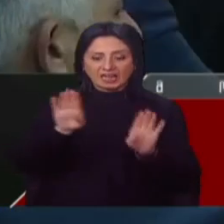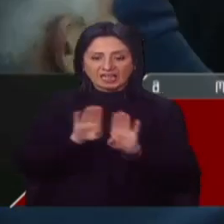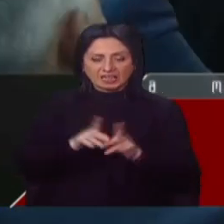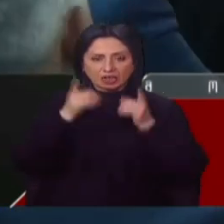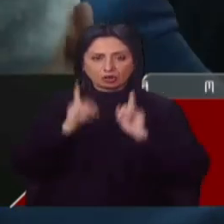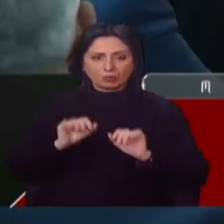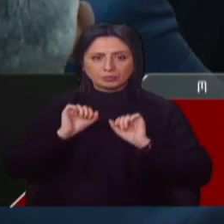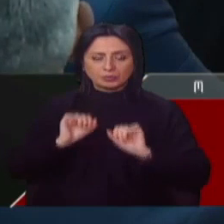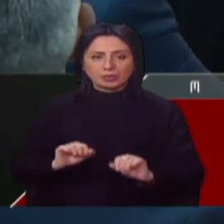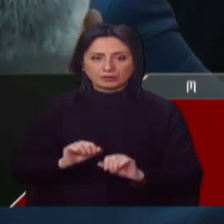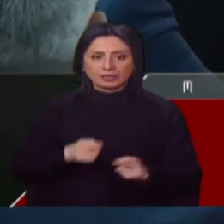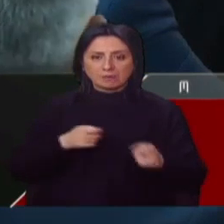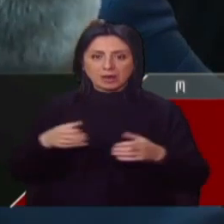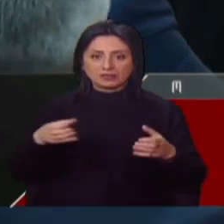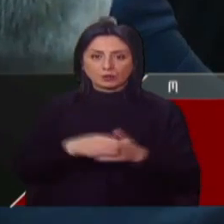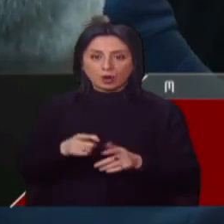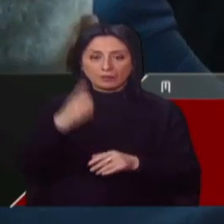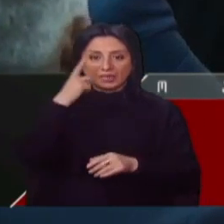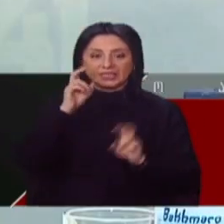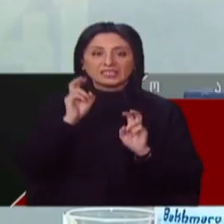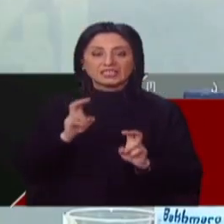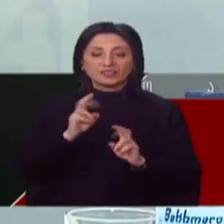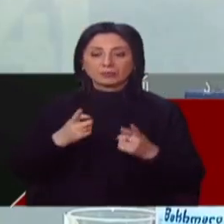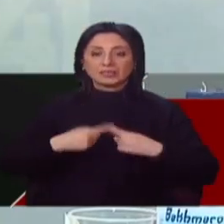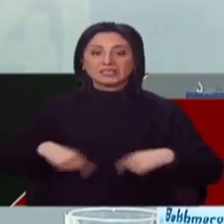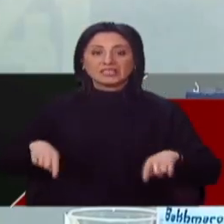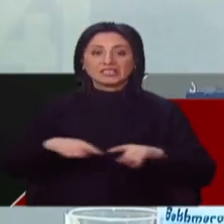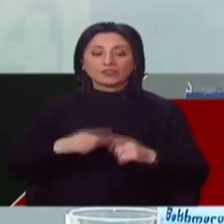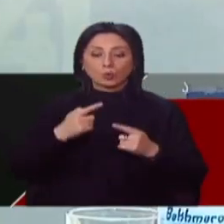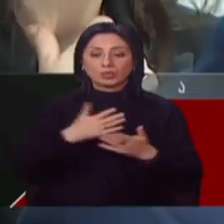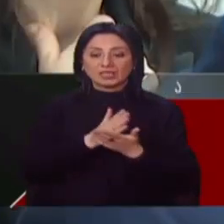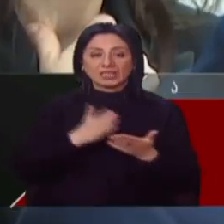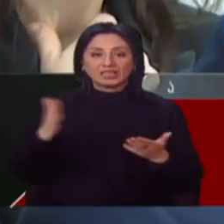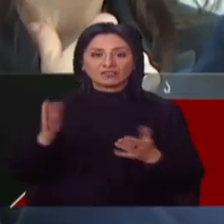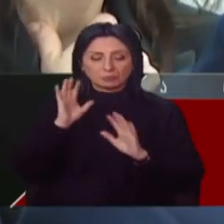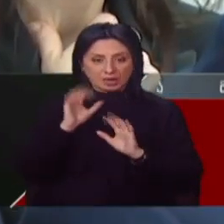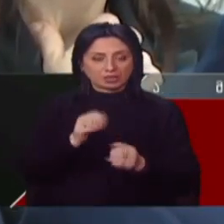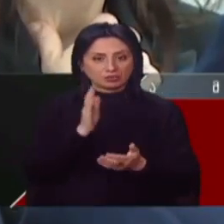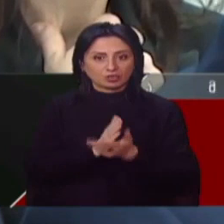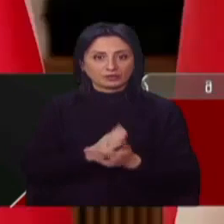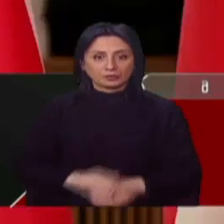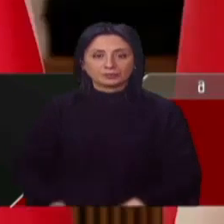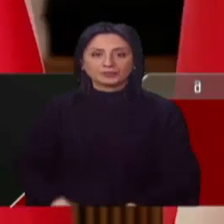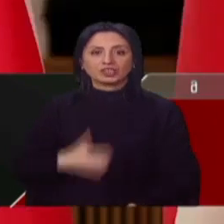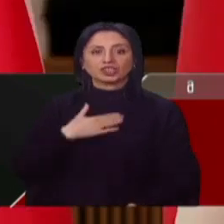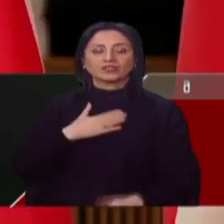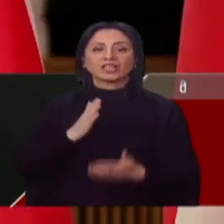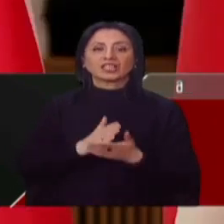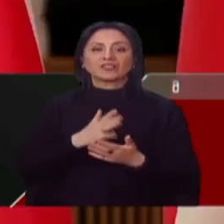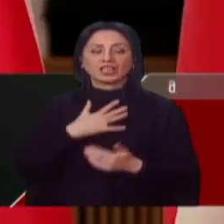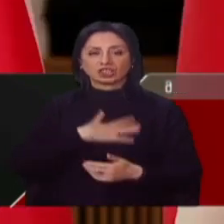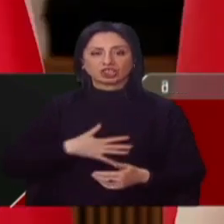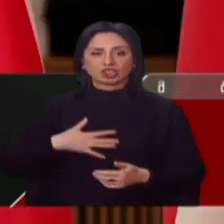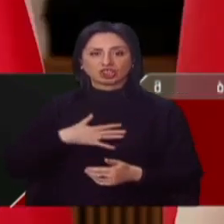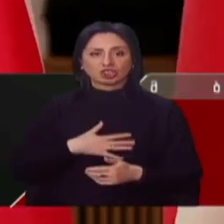იდენტობის დაცვაა და მართველი გუნდის ამ ინიციატივას საზოგადოების უდიდესი ნაწილის მხარდაჭერა აქვს. Ჩვენ ვართ